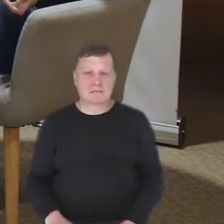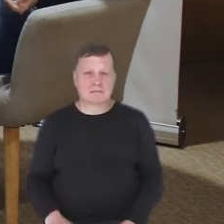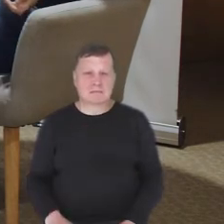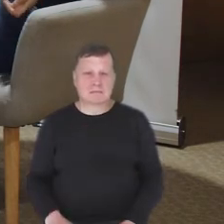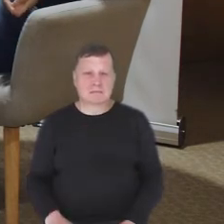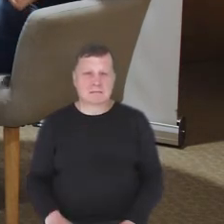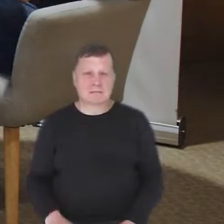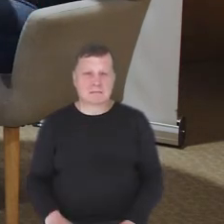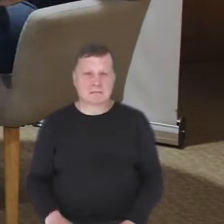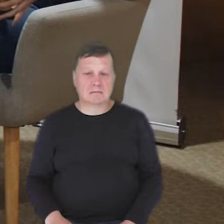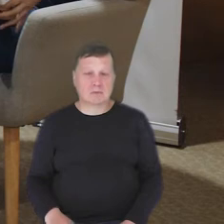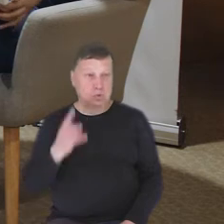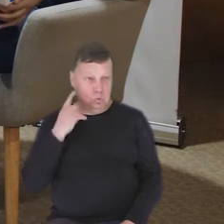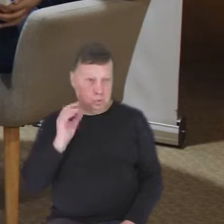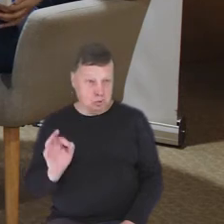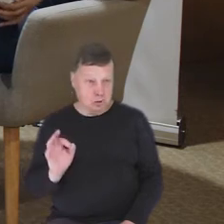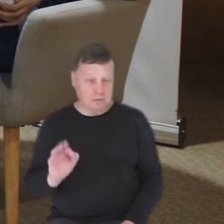Nie, doskonale słychać.